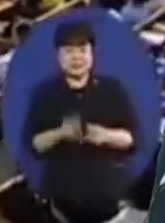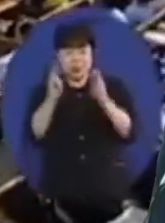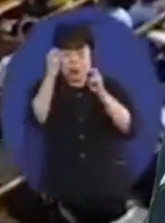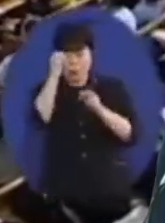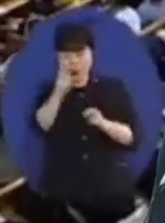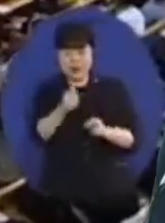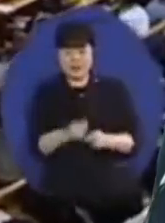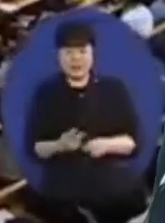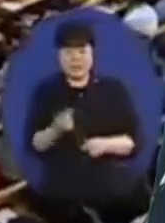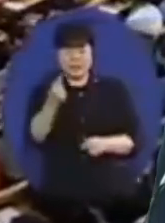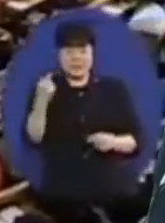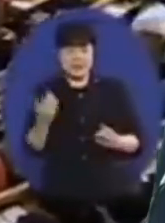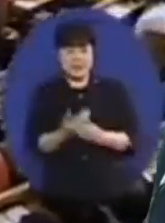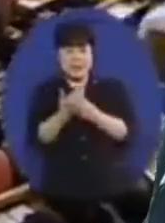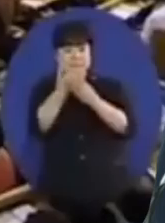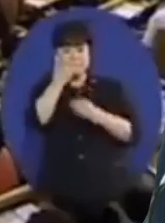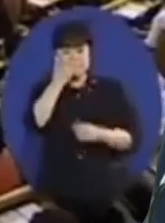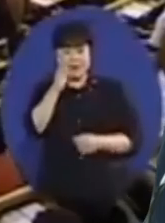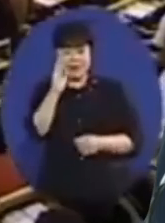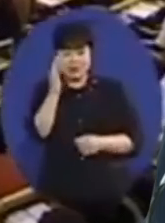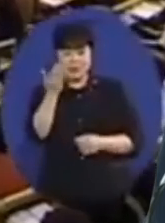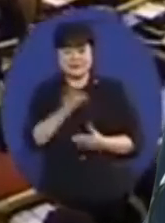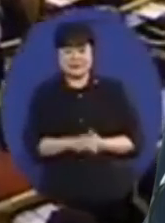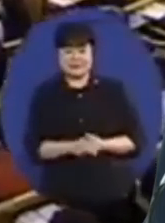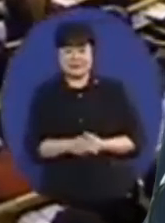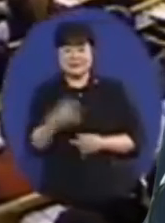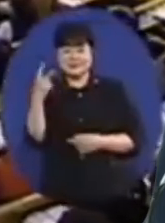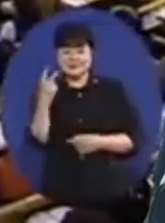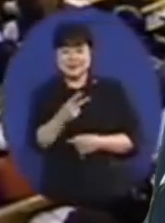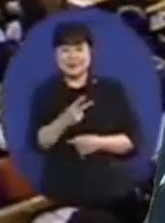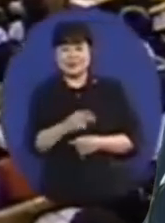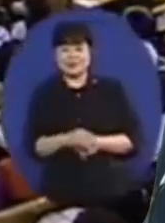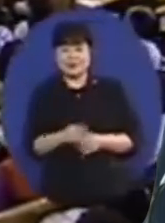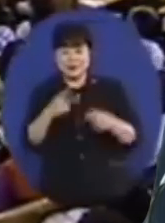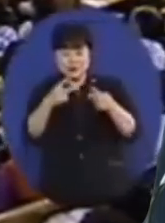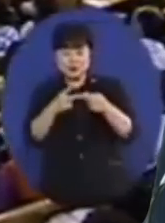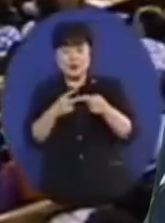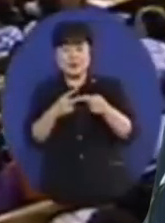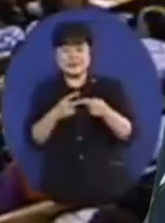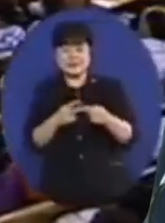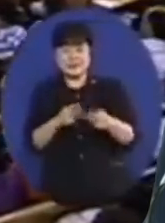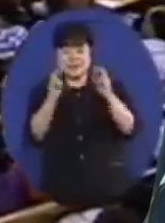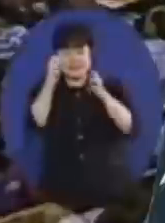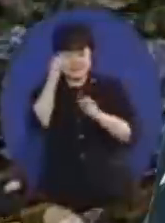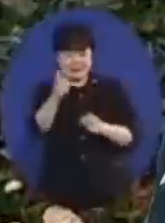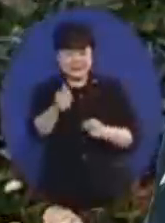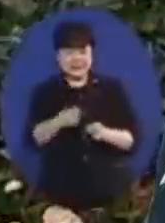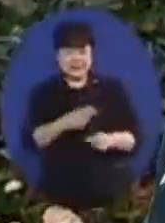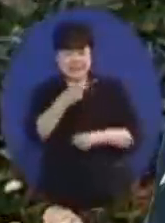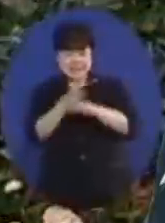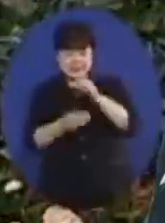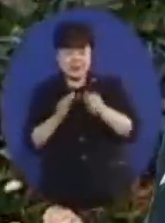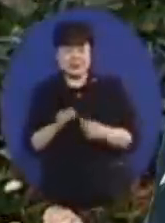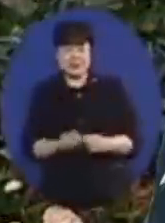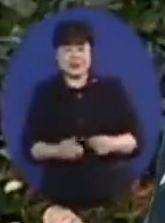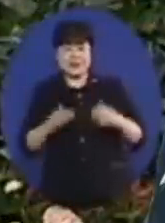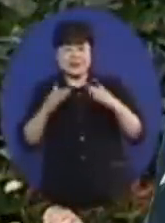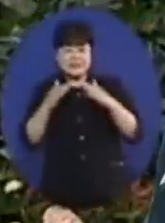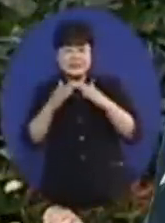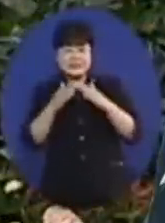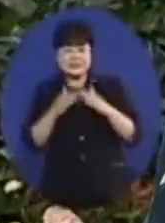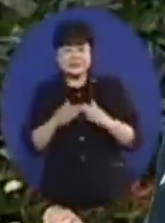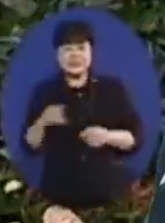회사는 급속히 성장했습니다 그리고 그 두 번째 기업을 창업하여 3년 만에 직원